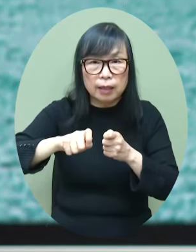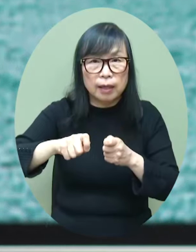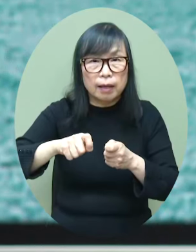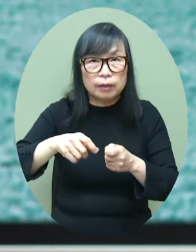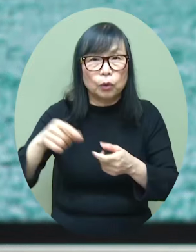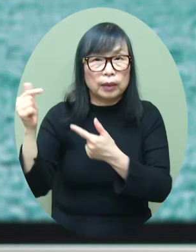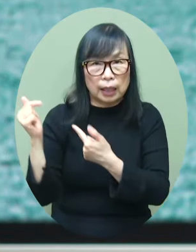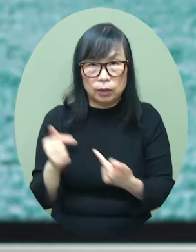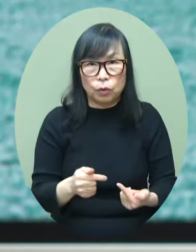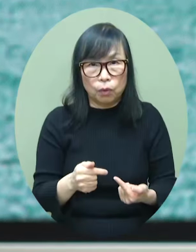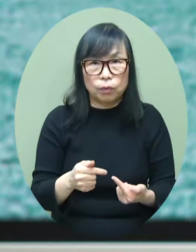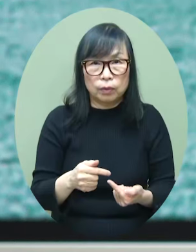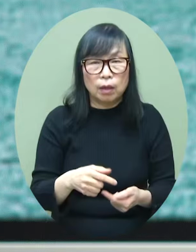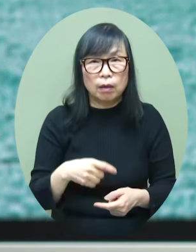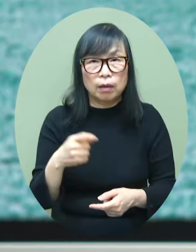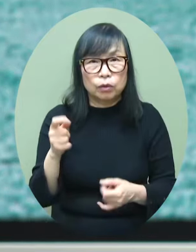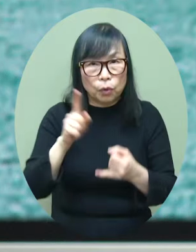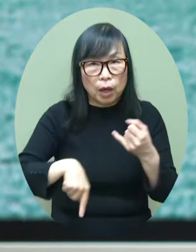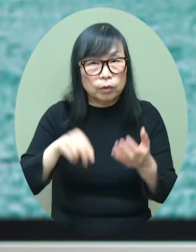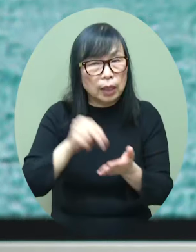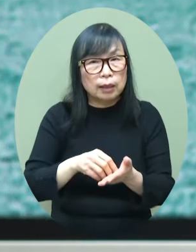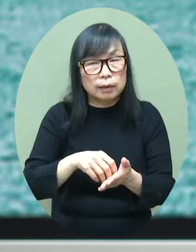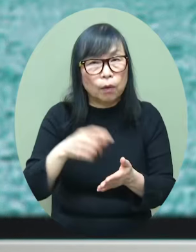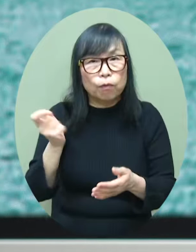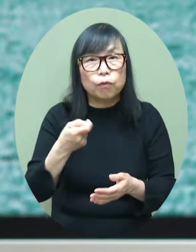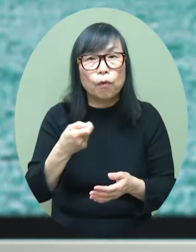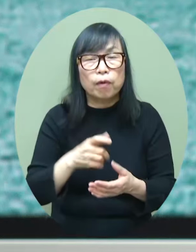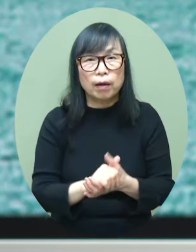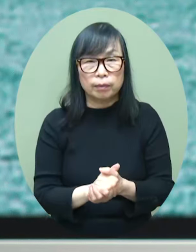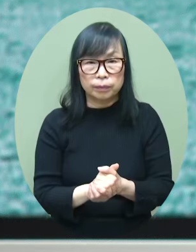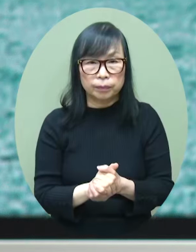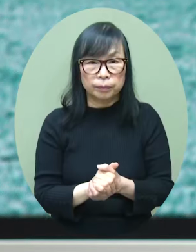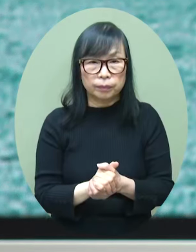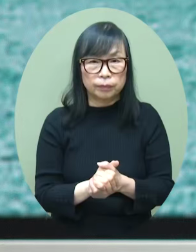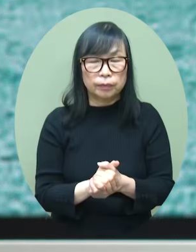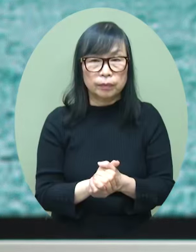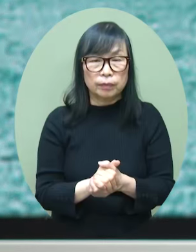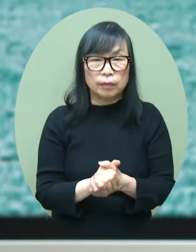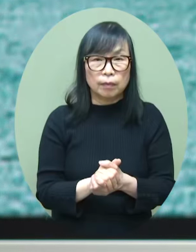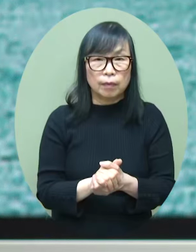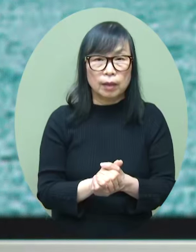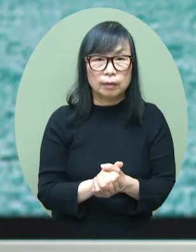嘅，咁應該都會好快有結果噶啦，希望。咁